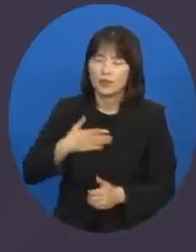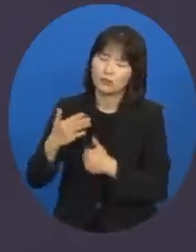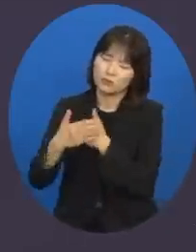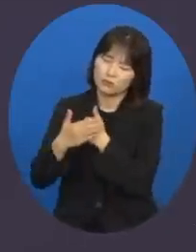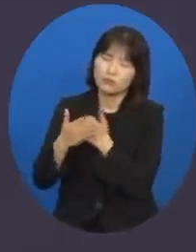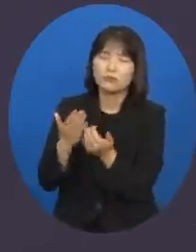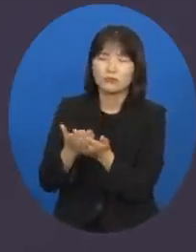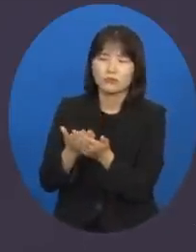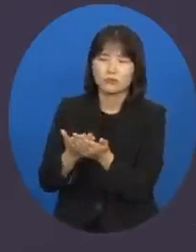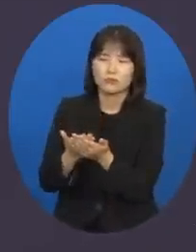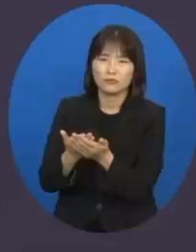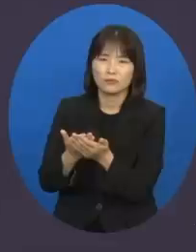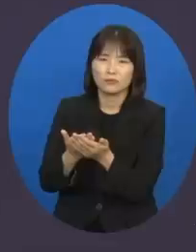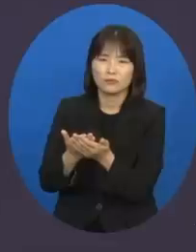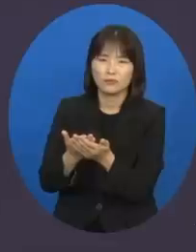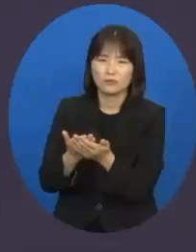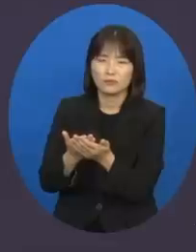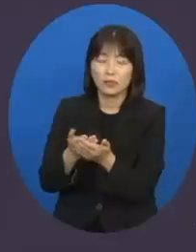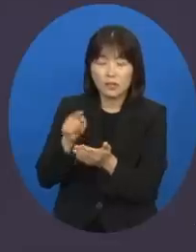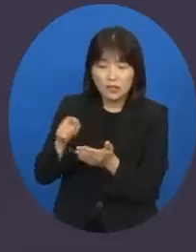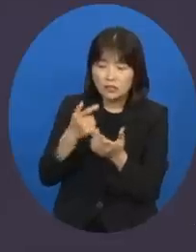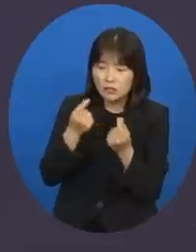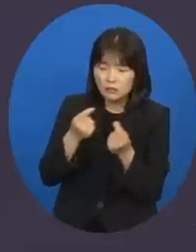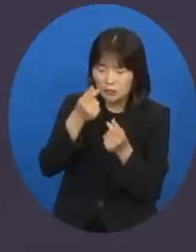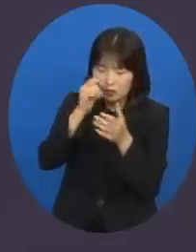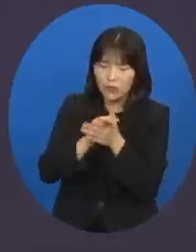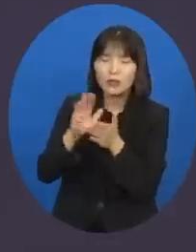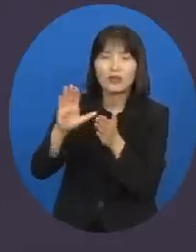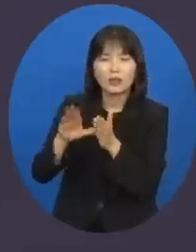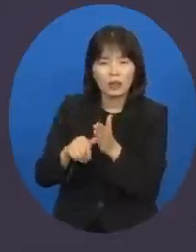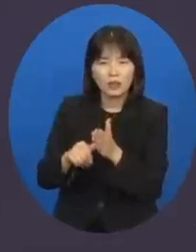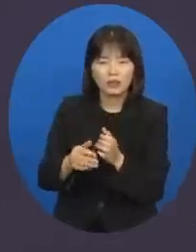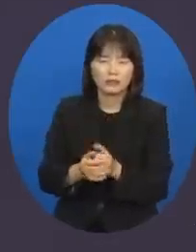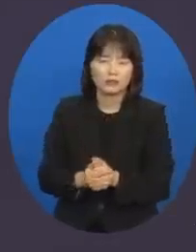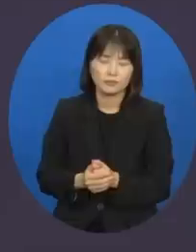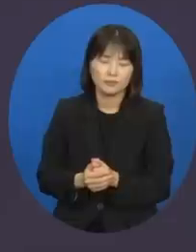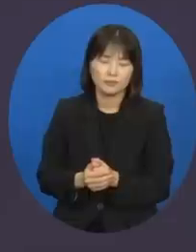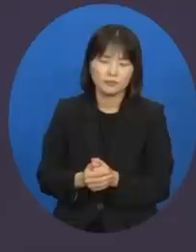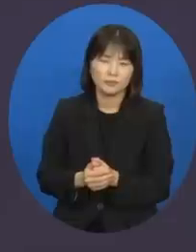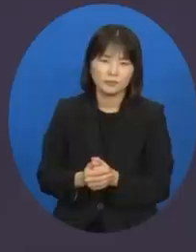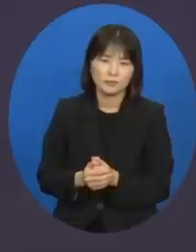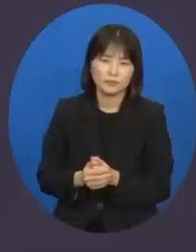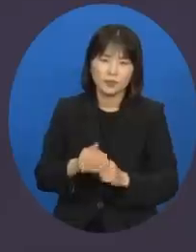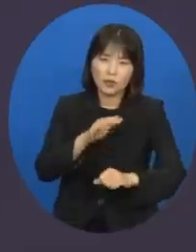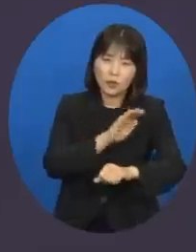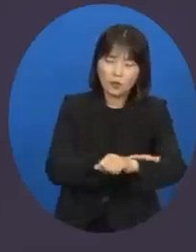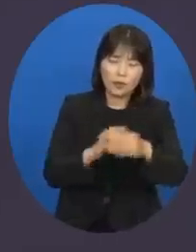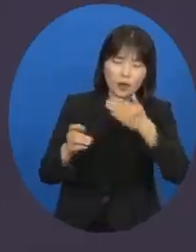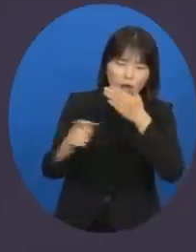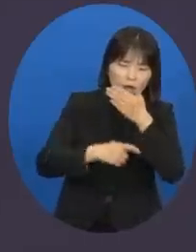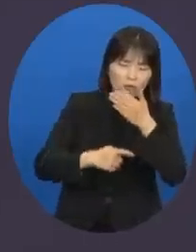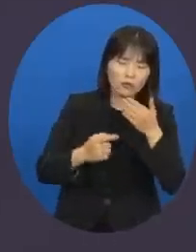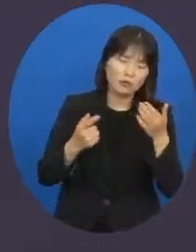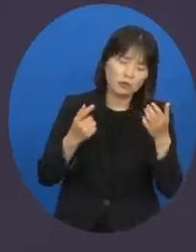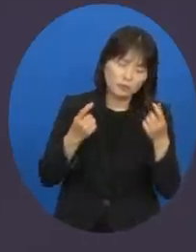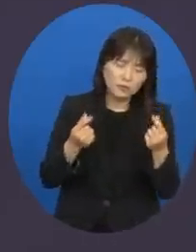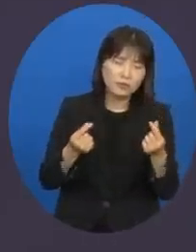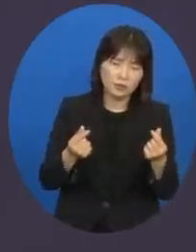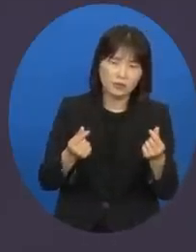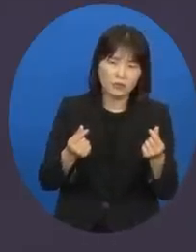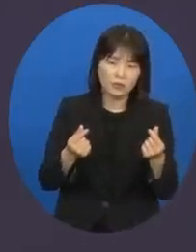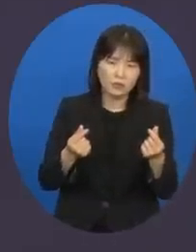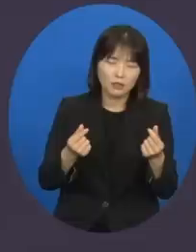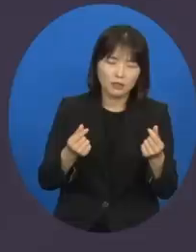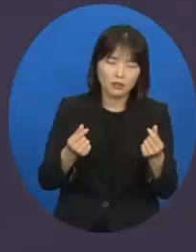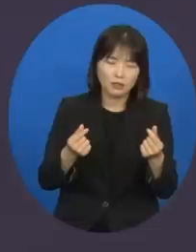이렇게 우리가 기도할 때마다 사실 많은 점에서 이 왼편 강도와 상당 부분 닮아있다는 것을 우리는